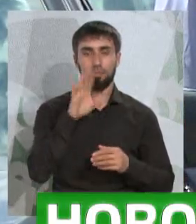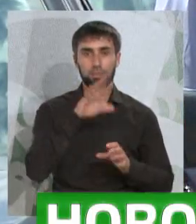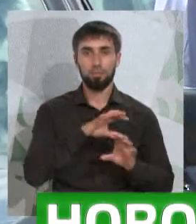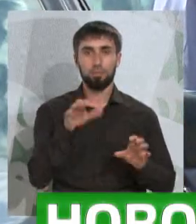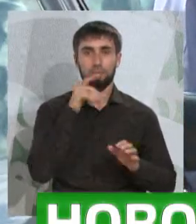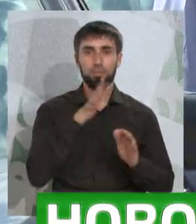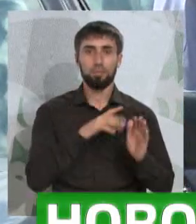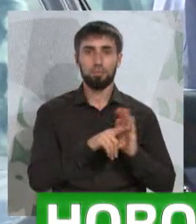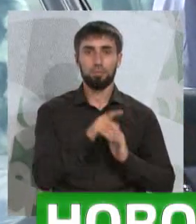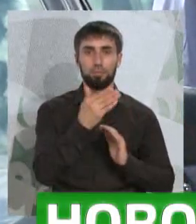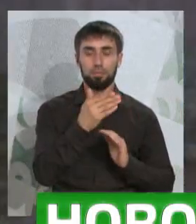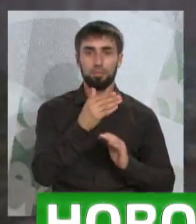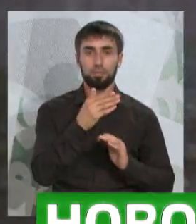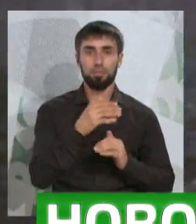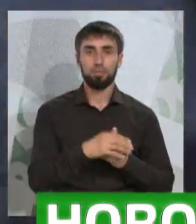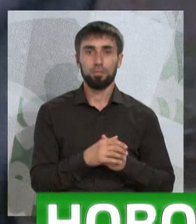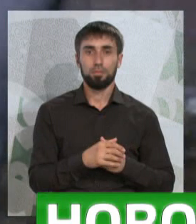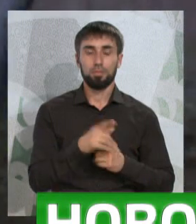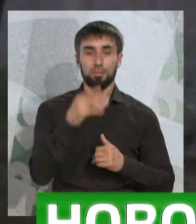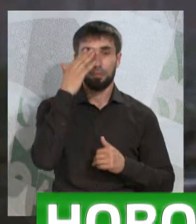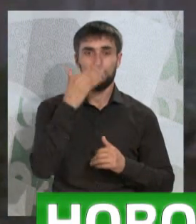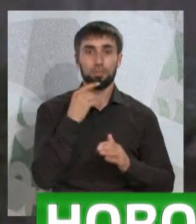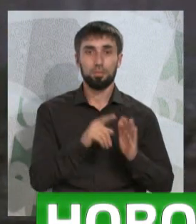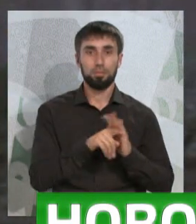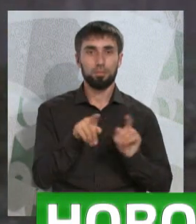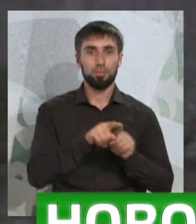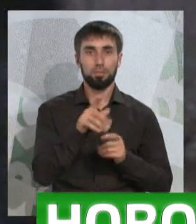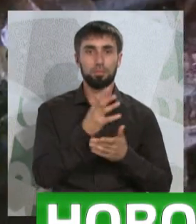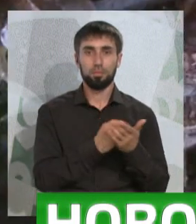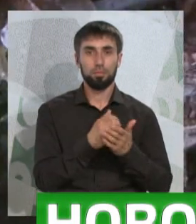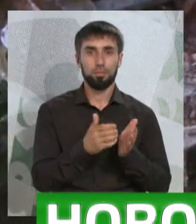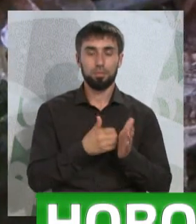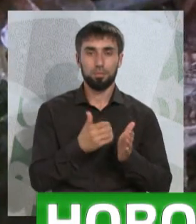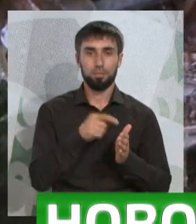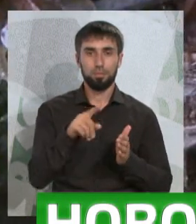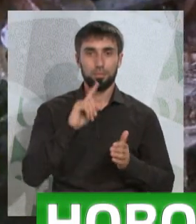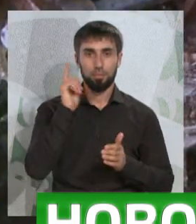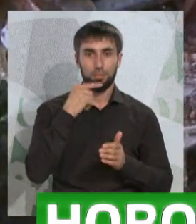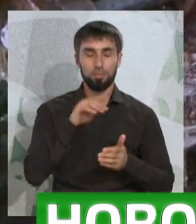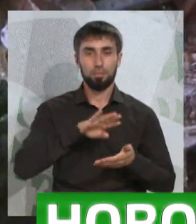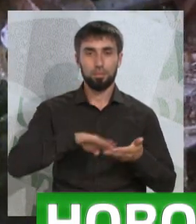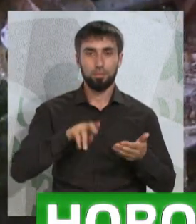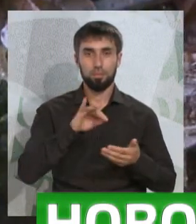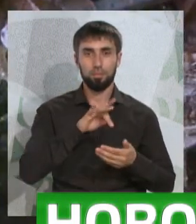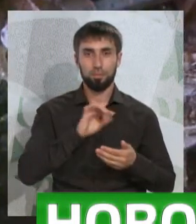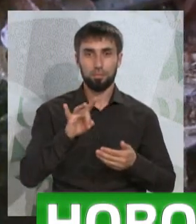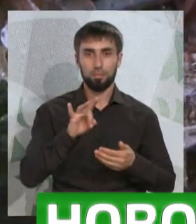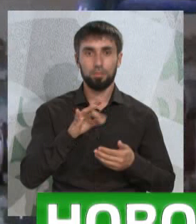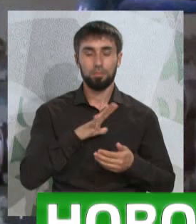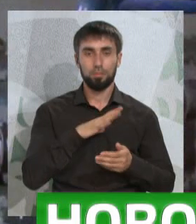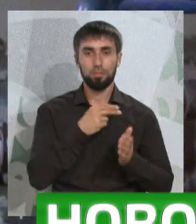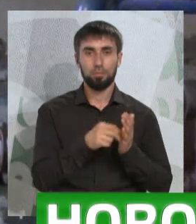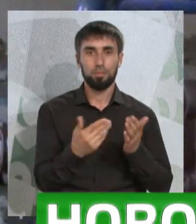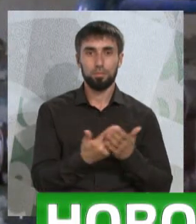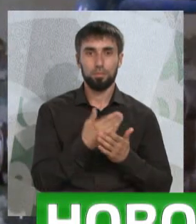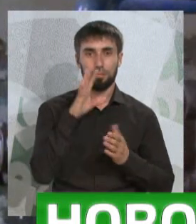в Магасе. Правда, с наступлением лета и этих запасов не хватает. Также в этом году для бесперебойной подачи были приобретены новые